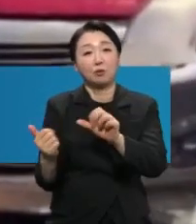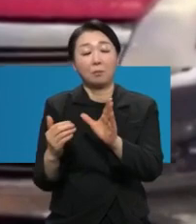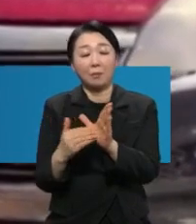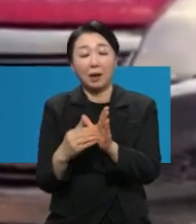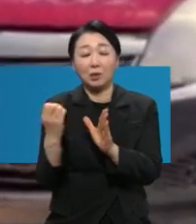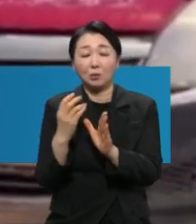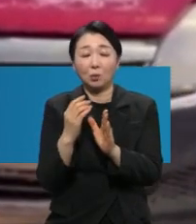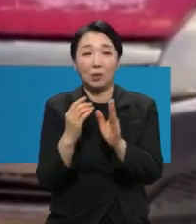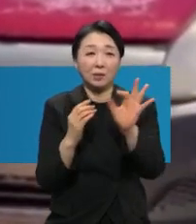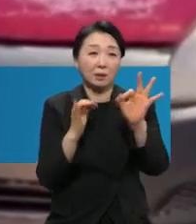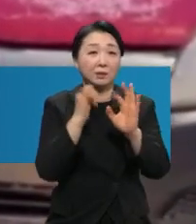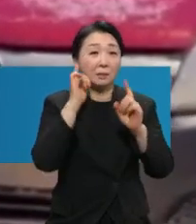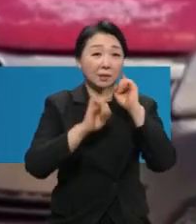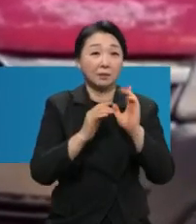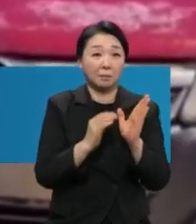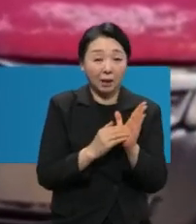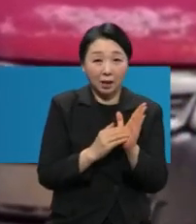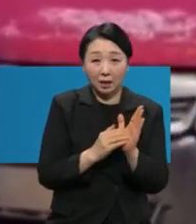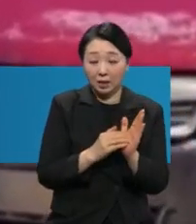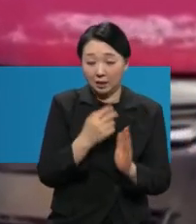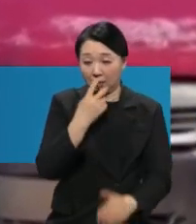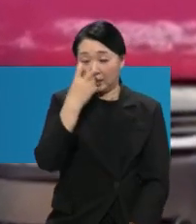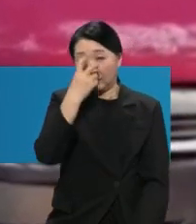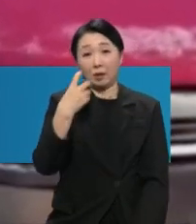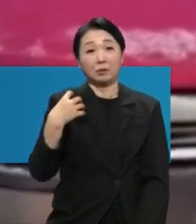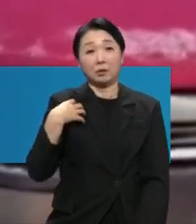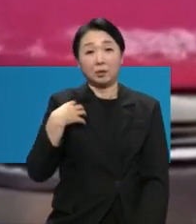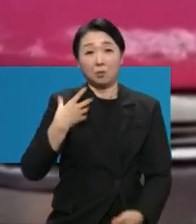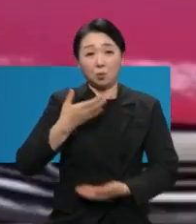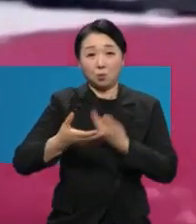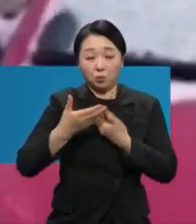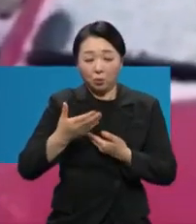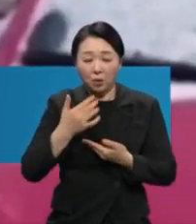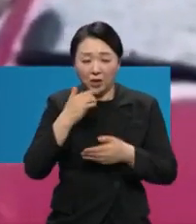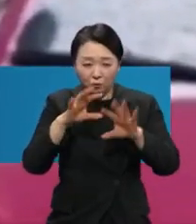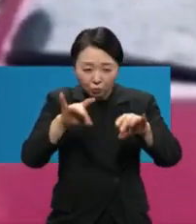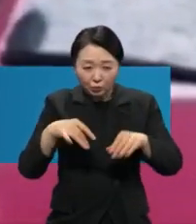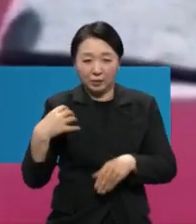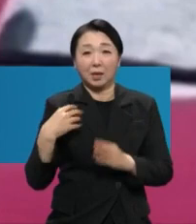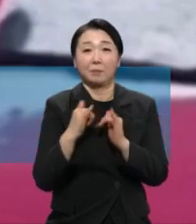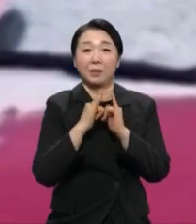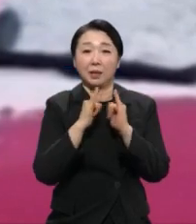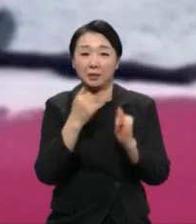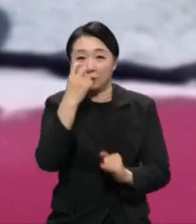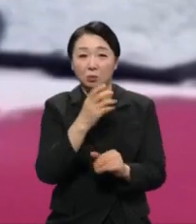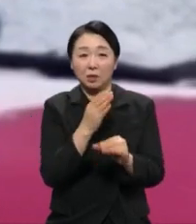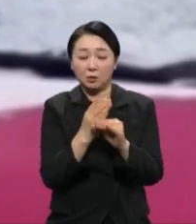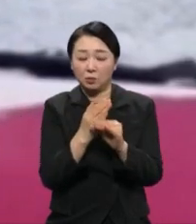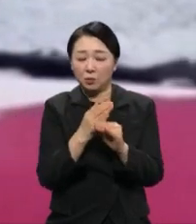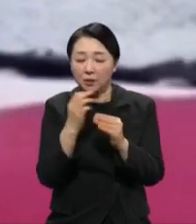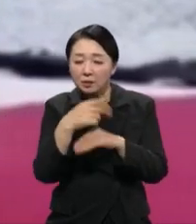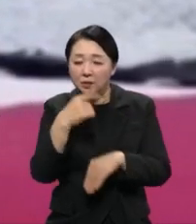다쳤습니다 조사당국은 고속도로 재설 담당자를 조사하는 등 정확한 사고원인을